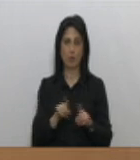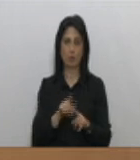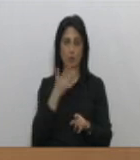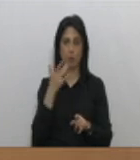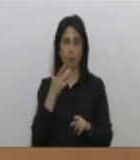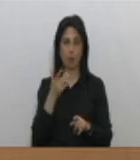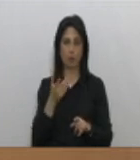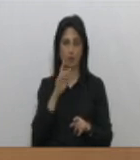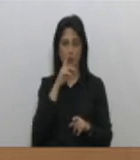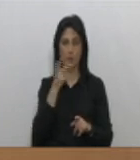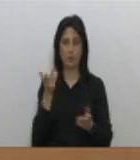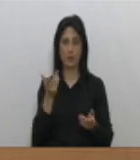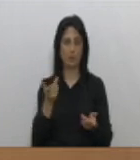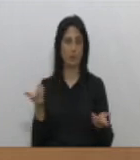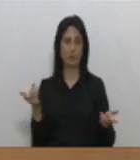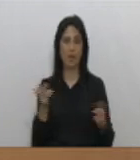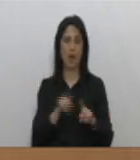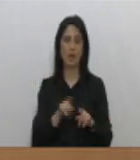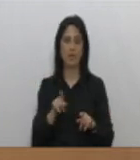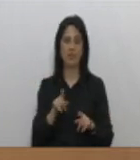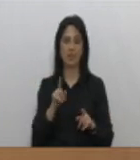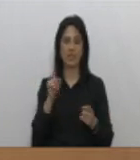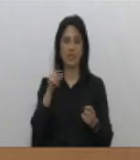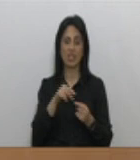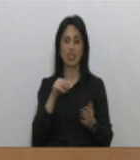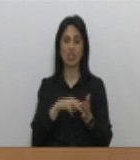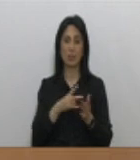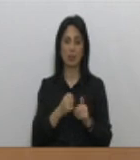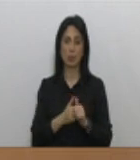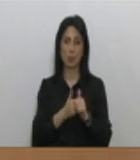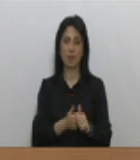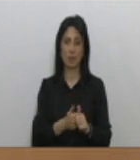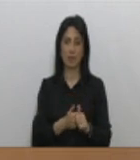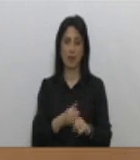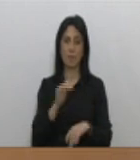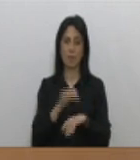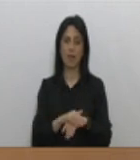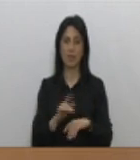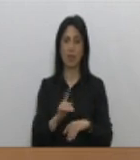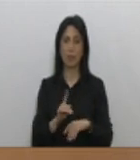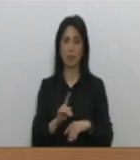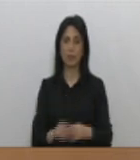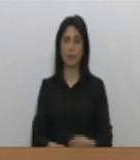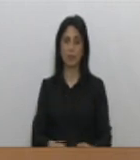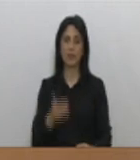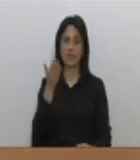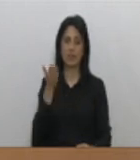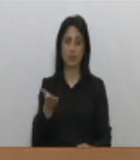პოლიტიკური წამოცდენაა და ჩემი აზრით ამასაც სათანადო შეფასებები უნდა მოხდეს. Ფაქტია, რომ